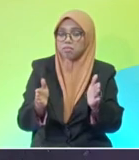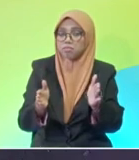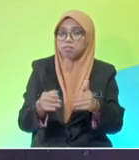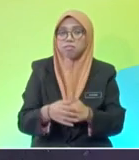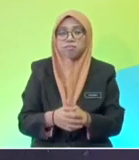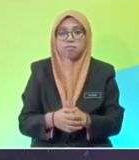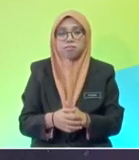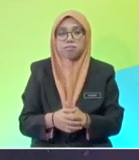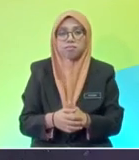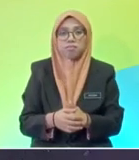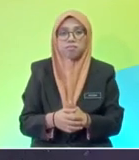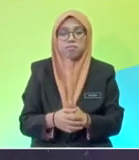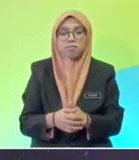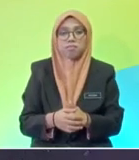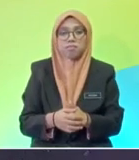dengan